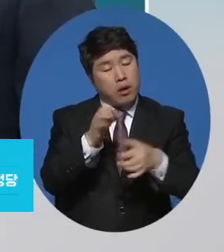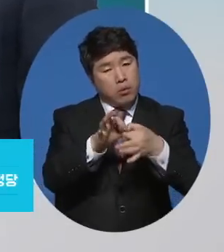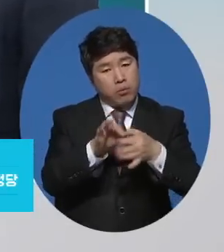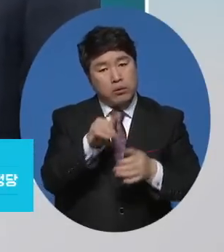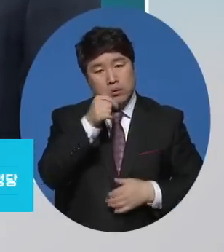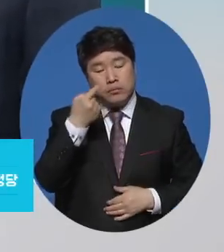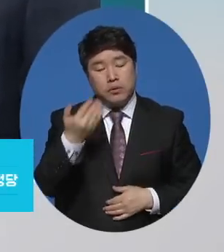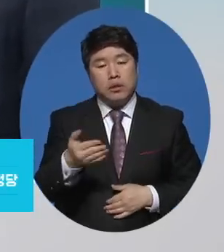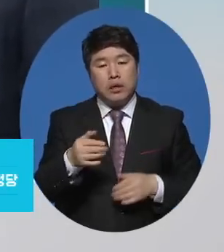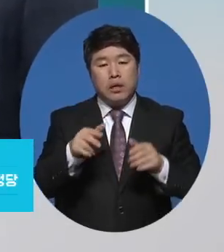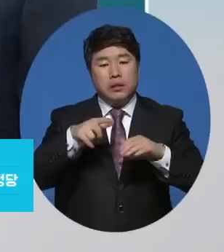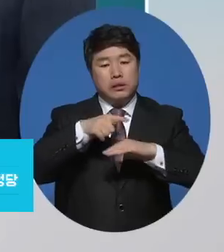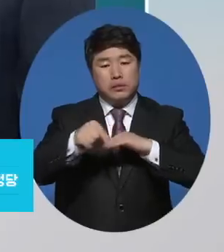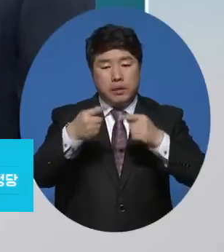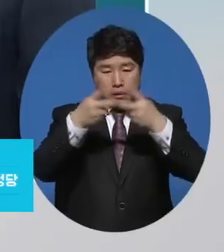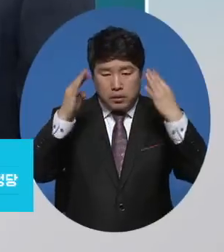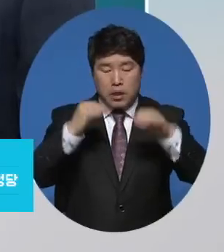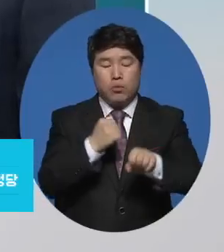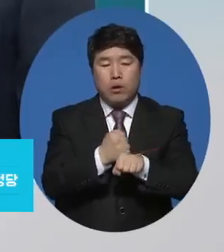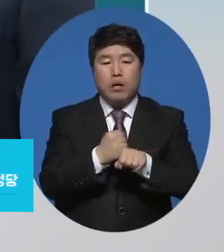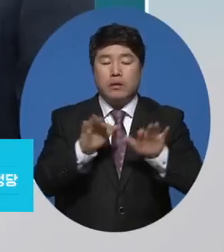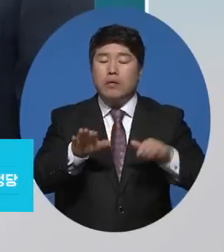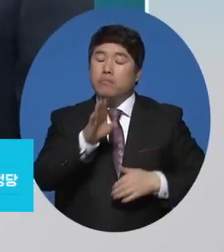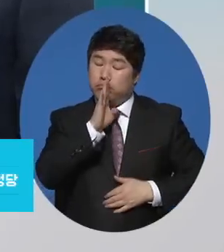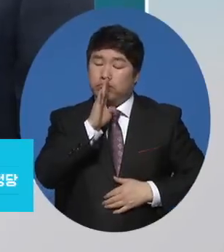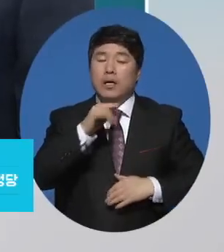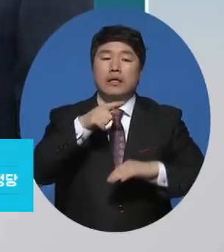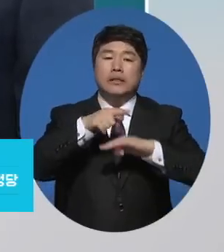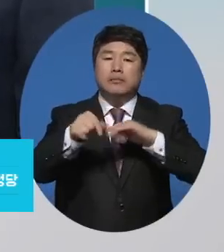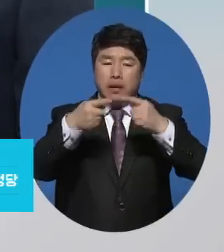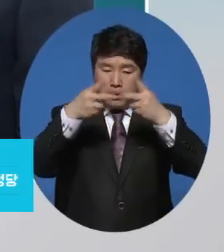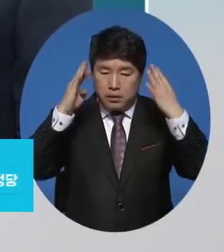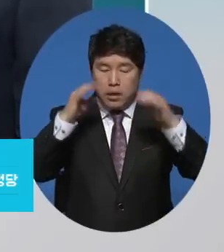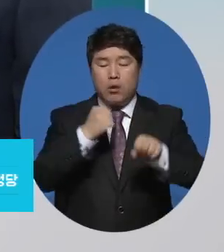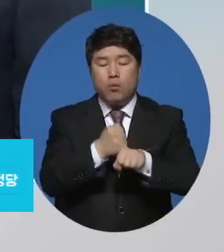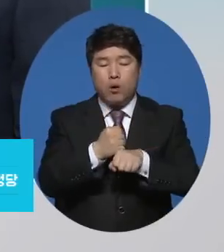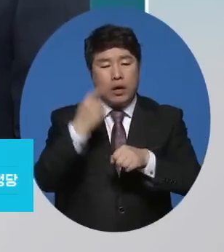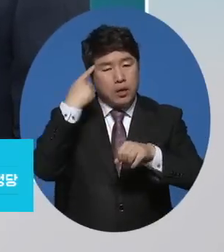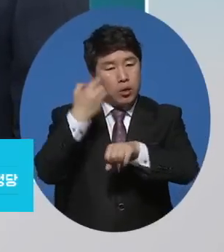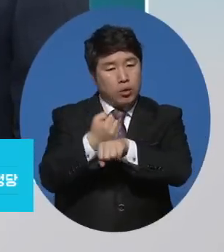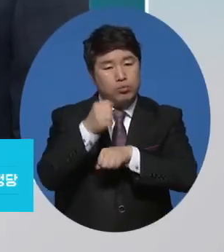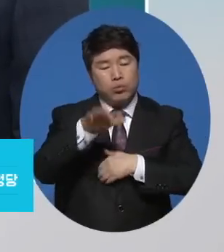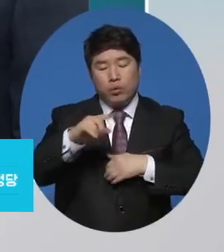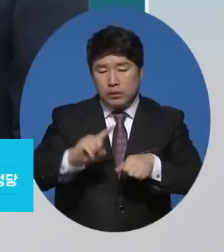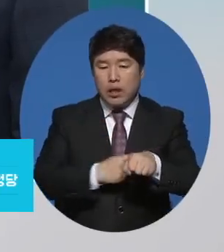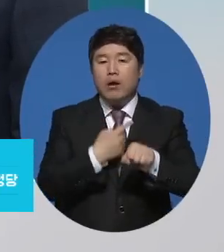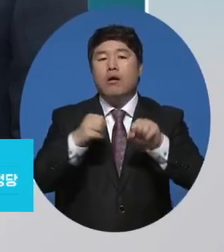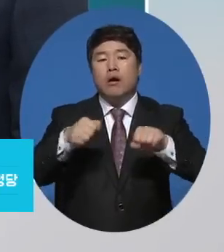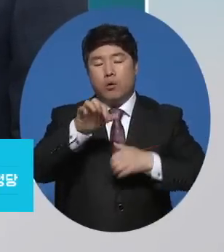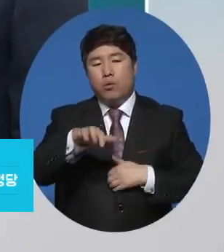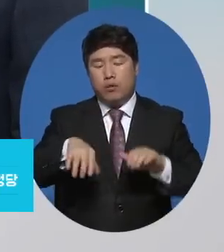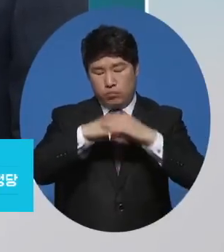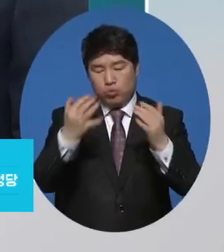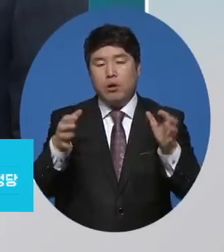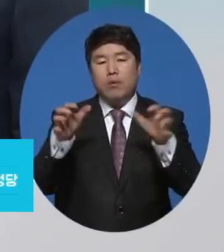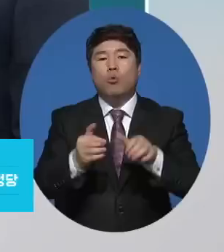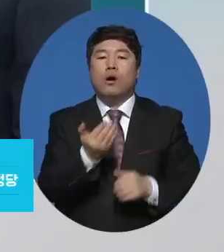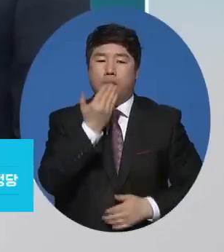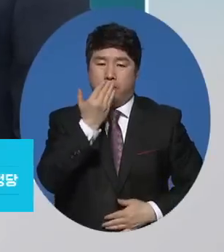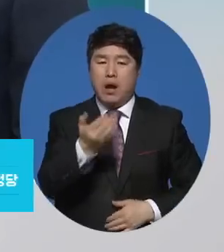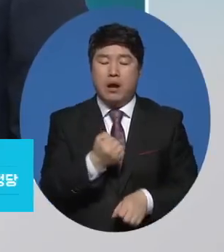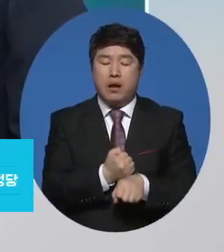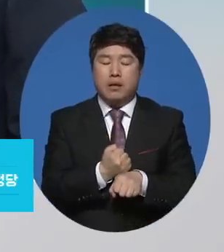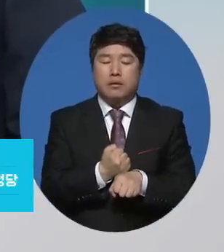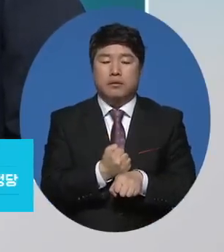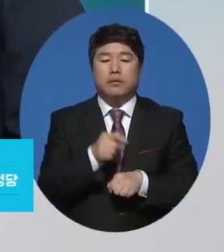되는 겁니까 지방 대학 하고 그 지방 대학과이 연구서 생태계 이런 것들이 모두 다 모여야 가능한 거고요